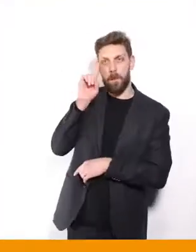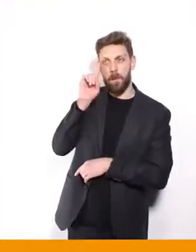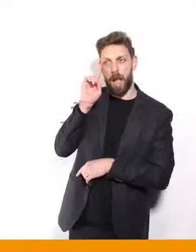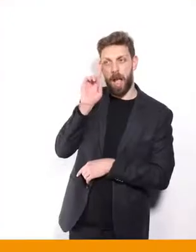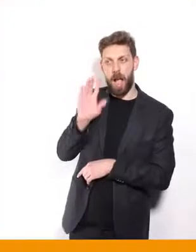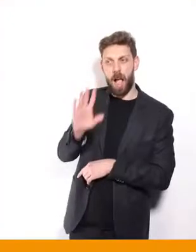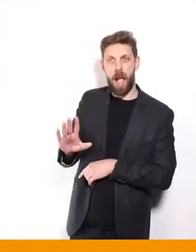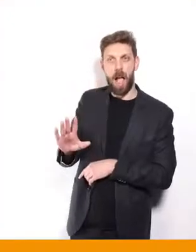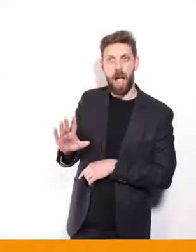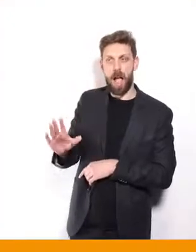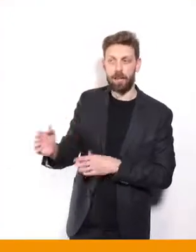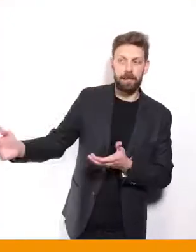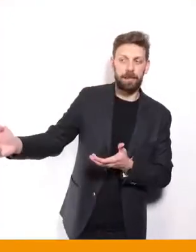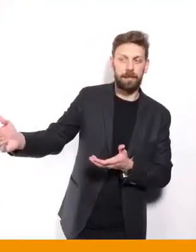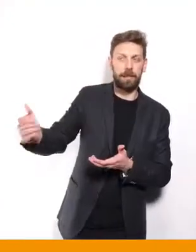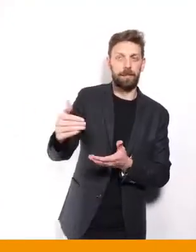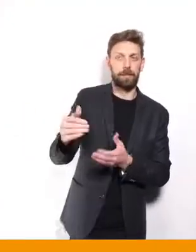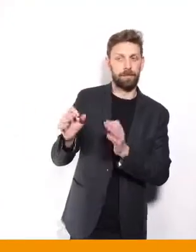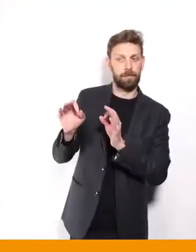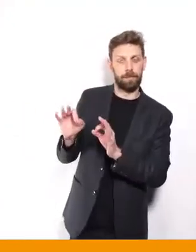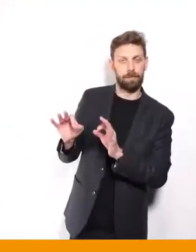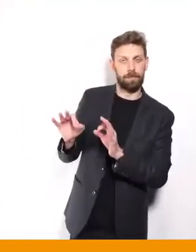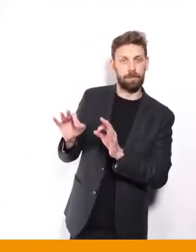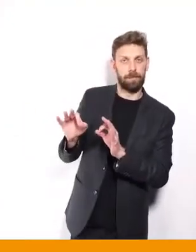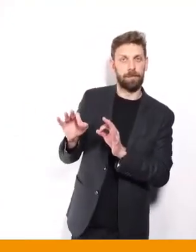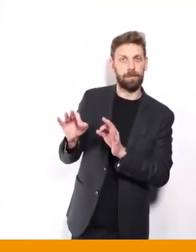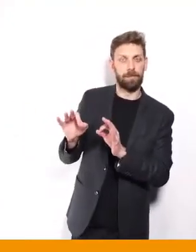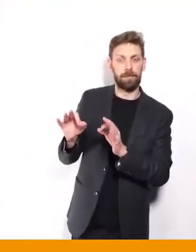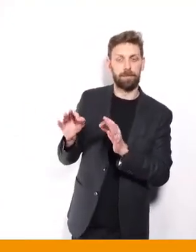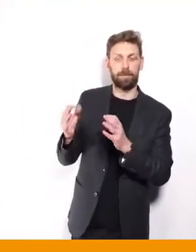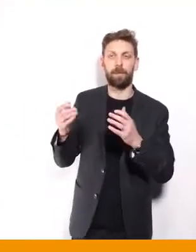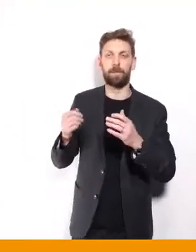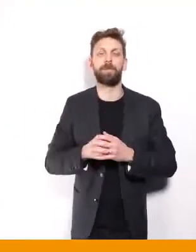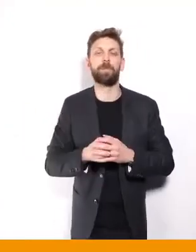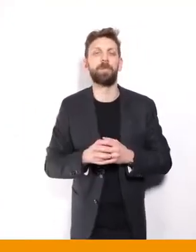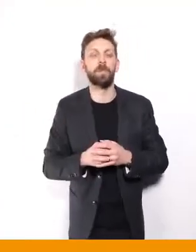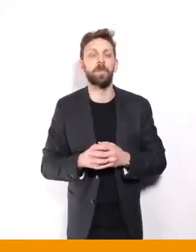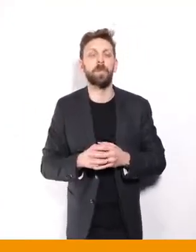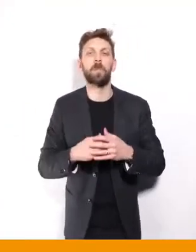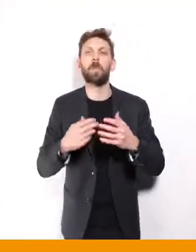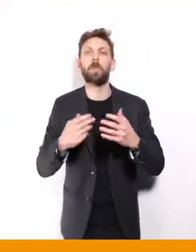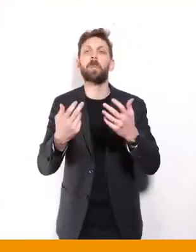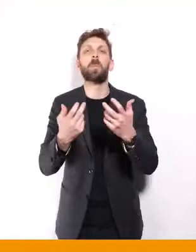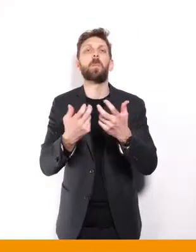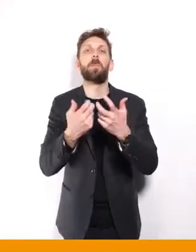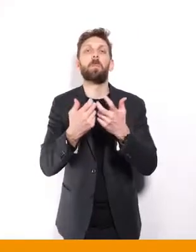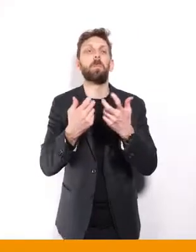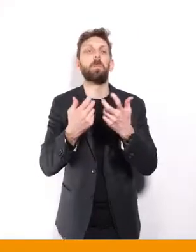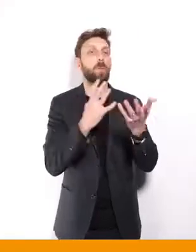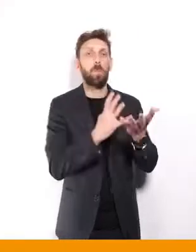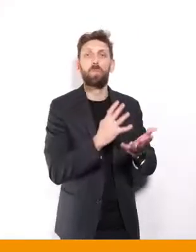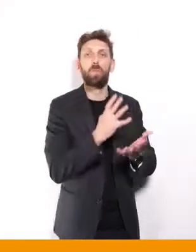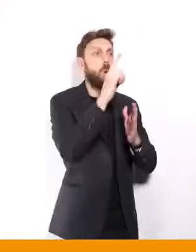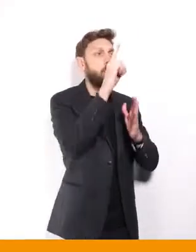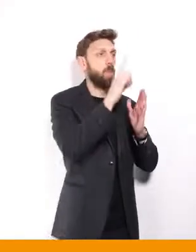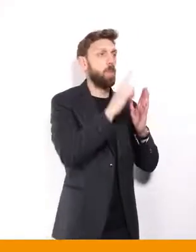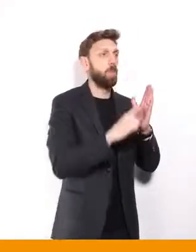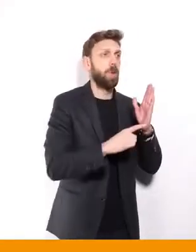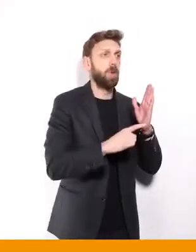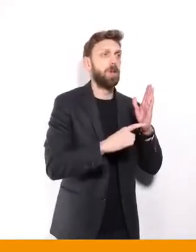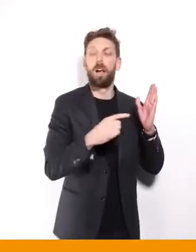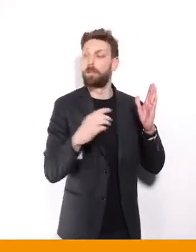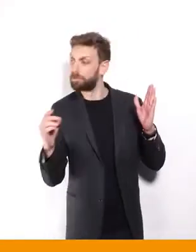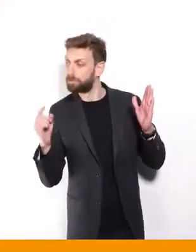donné pour ce type de conseil, d'instance, sur tout projet de loi, avec la possibilité,